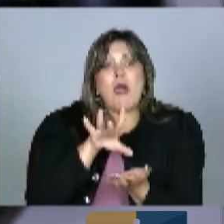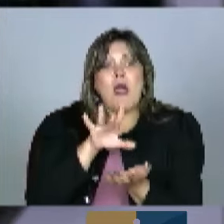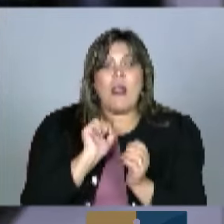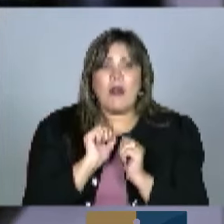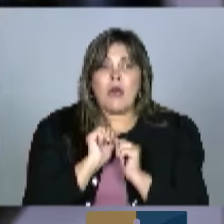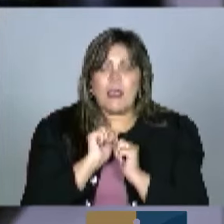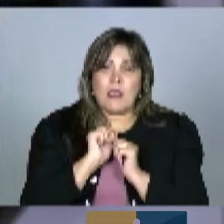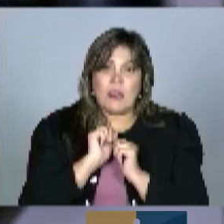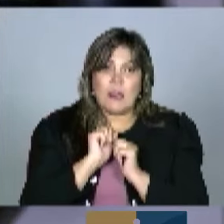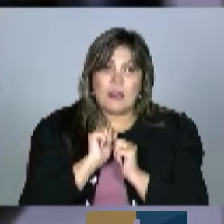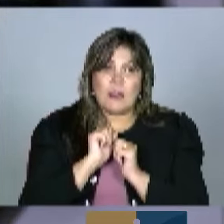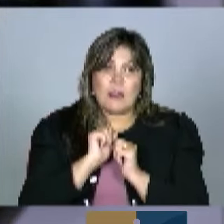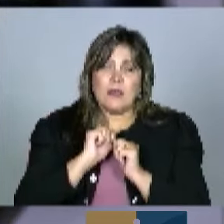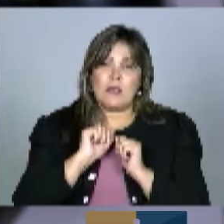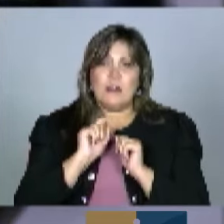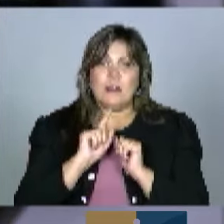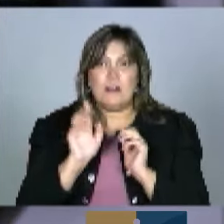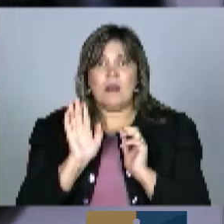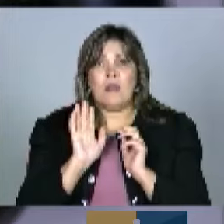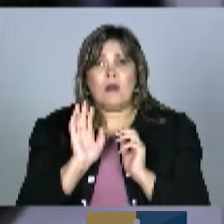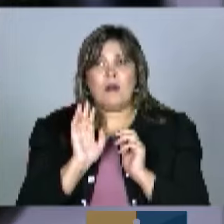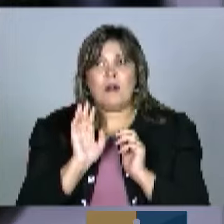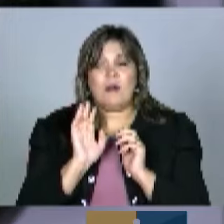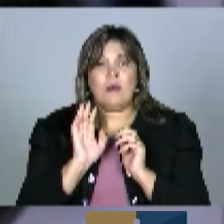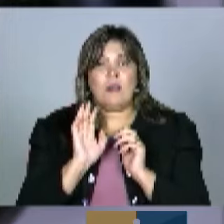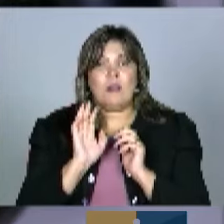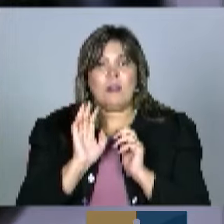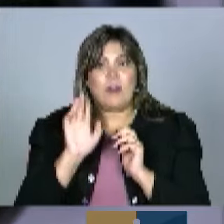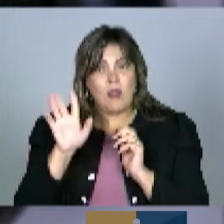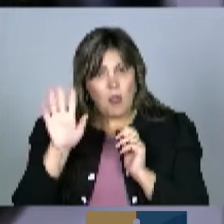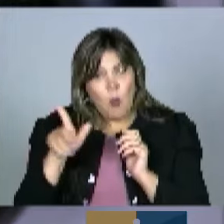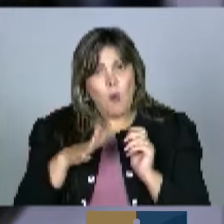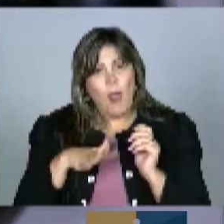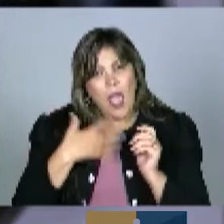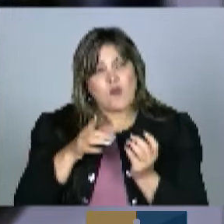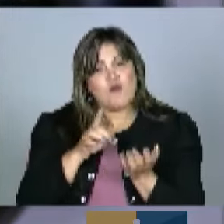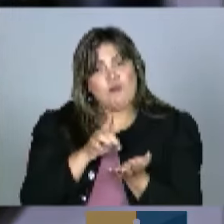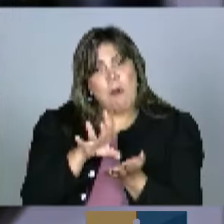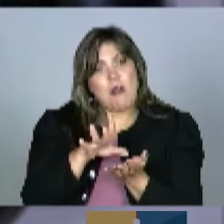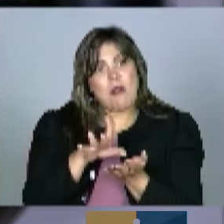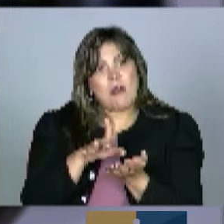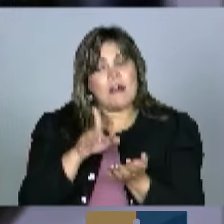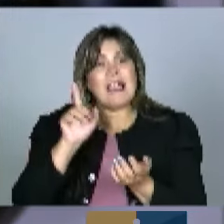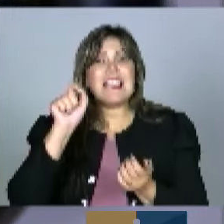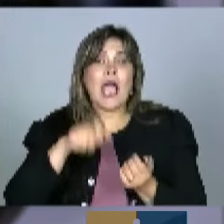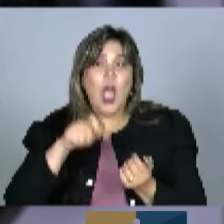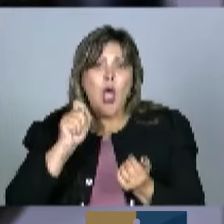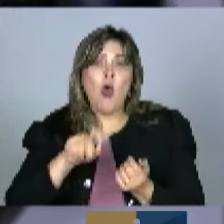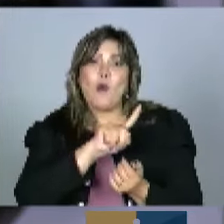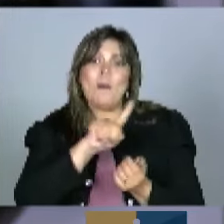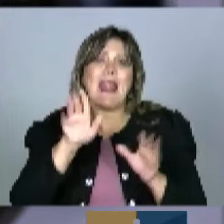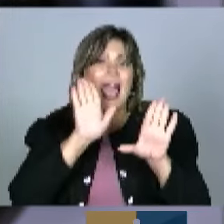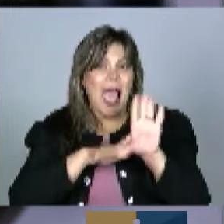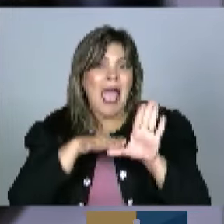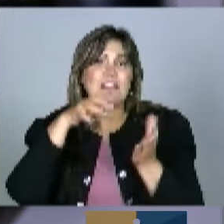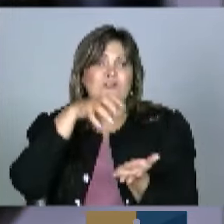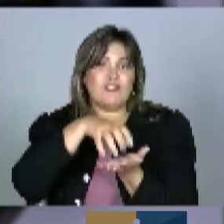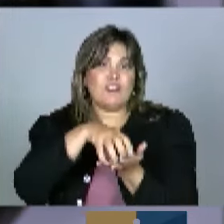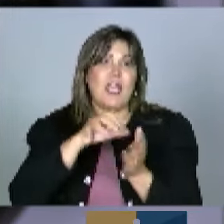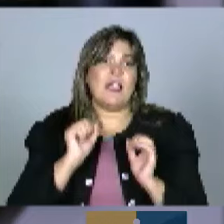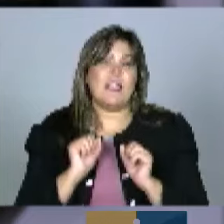عليه عليها دعوه طرد وما قدرش يعني خدت هي حكم يا استاذ بشوي ايوه علشان